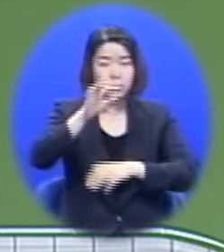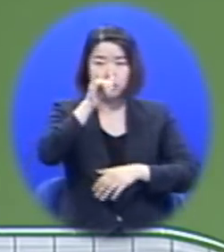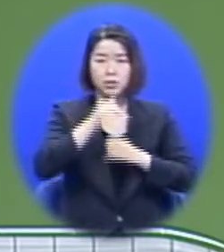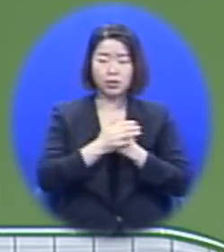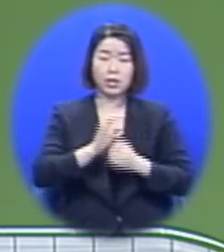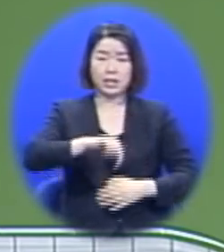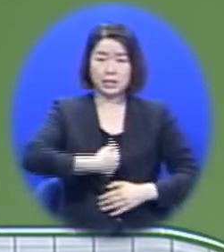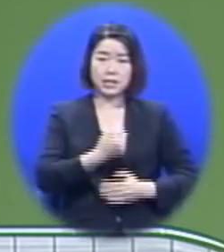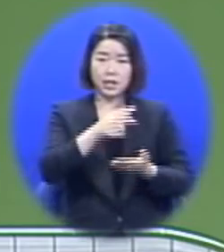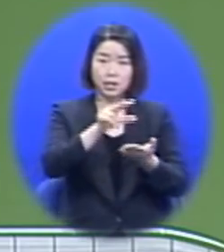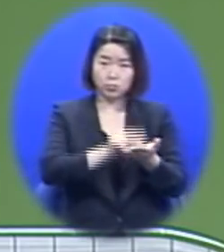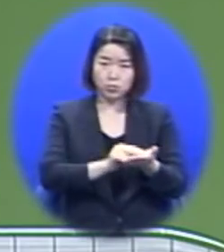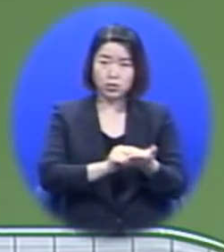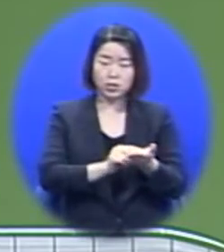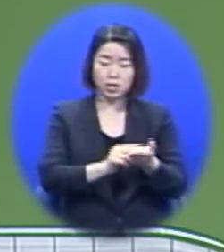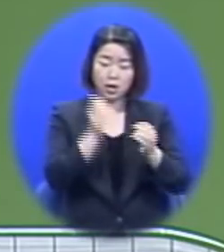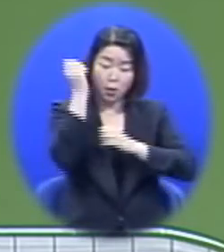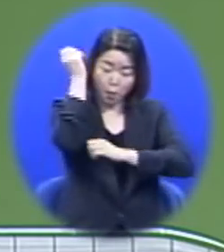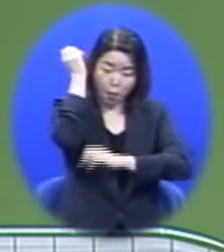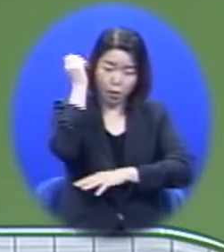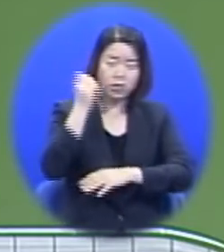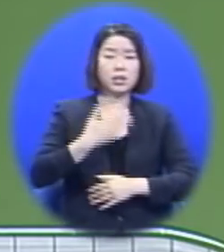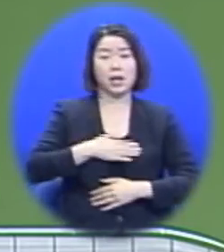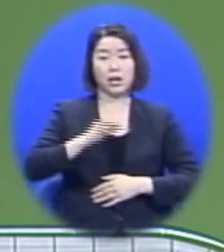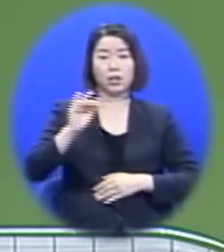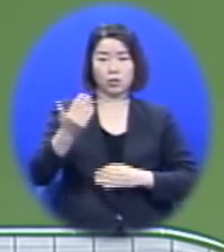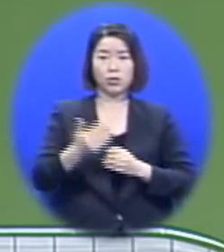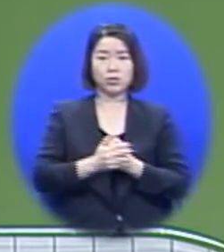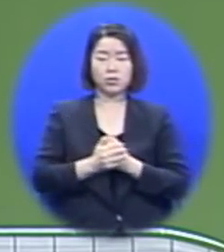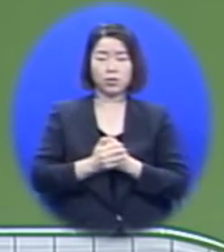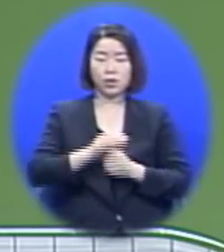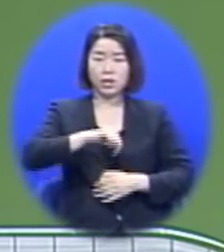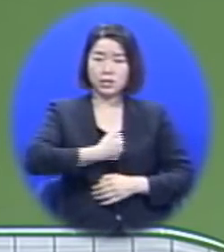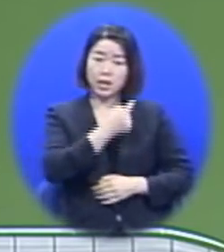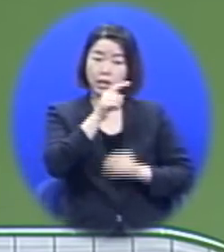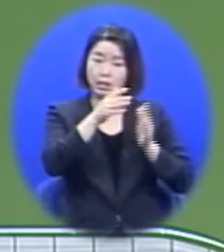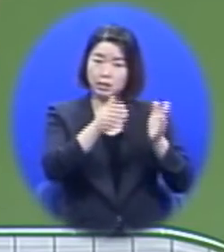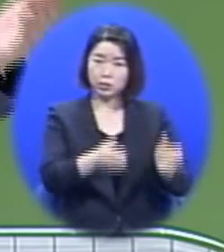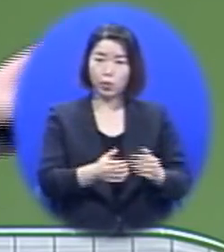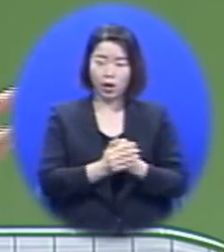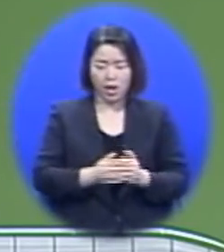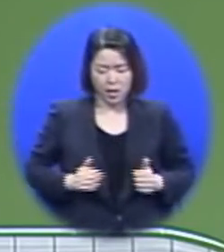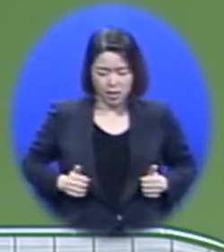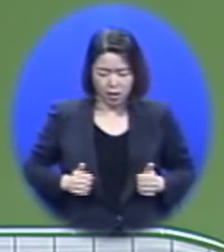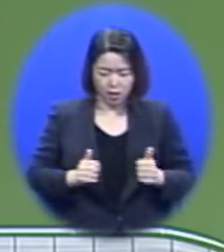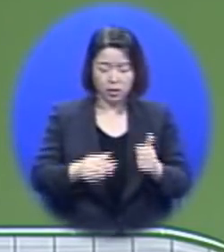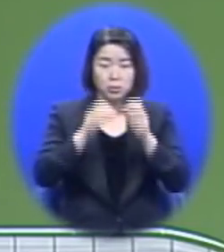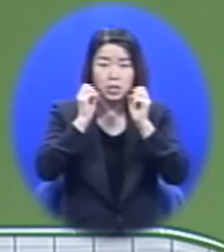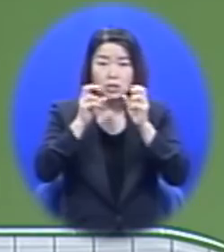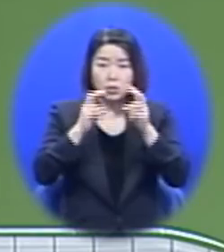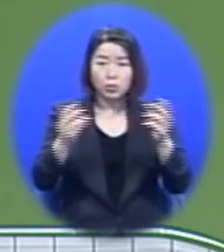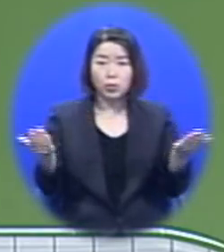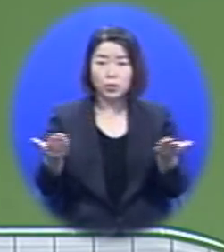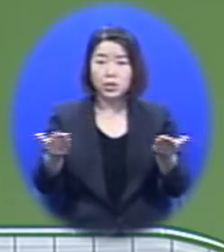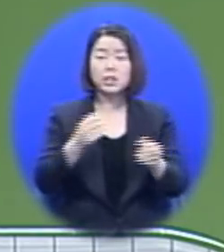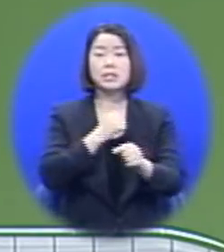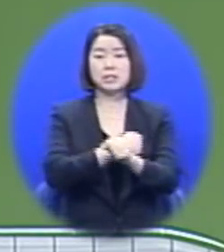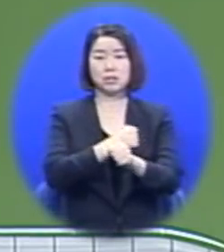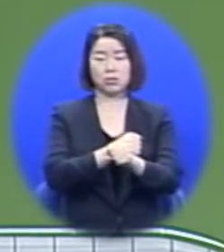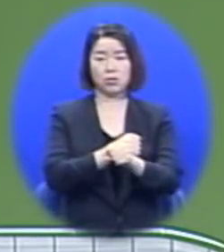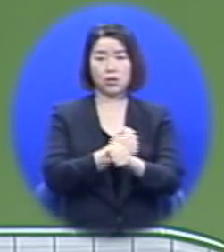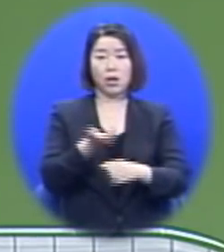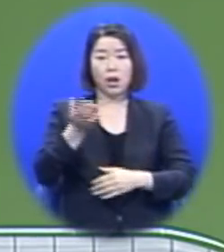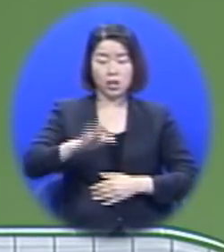자기 문제의 원인을 알게 된 거예요. 자기는 그동안에 와서 열심히 선교 사역은 했습니다. 그러나